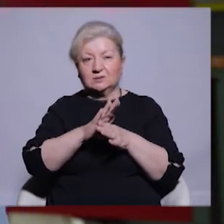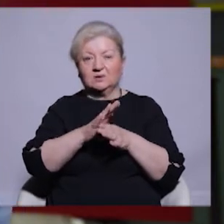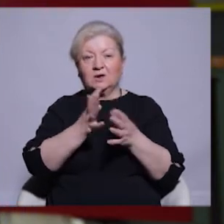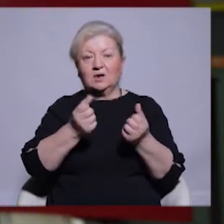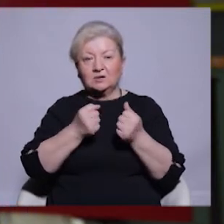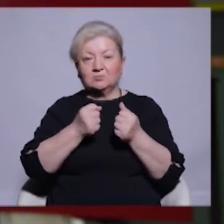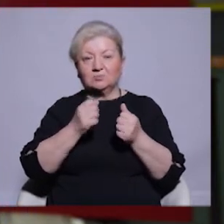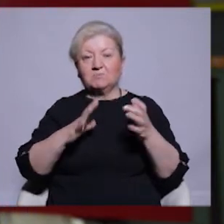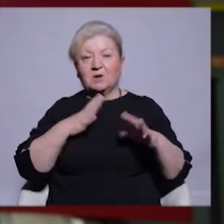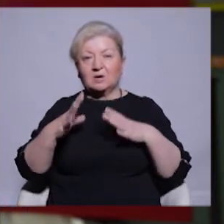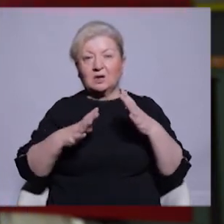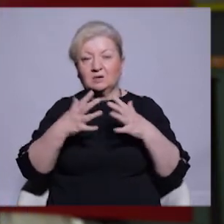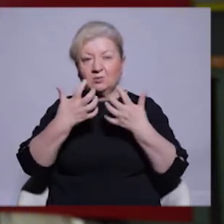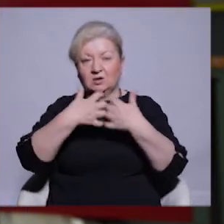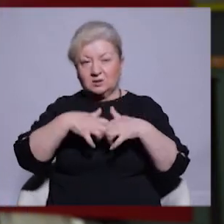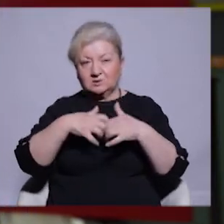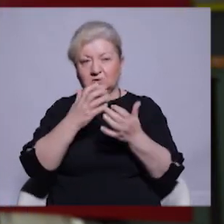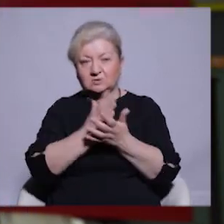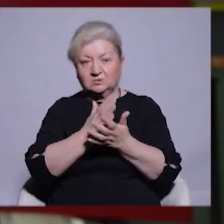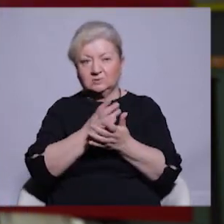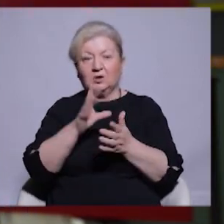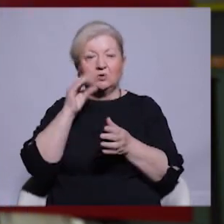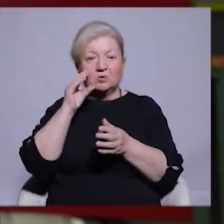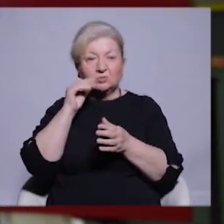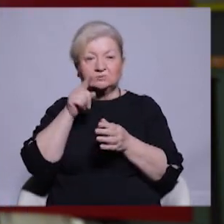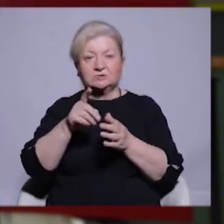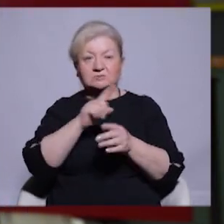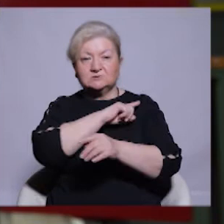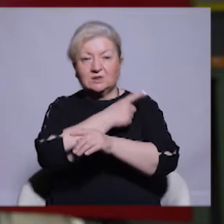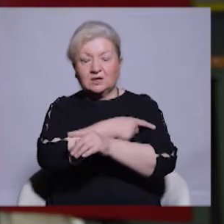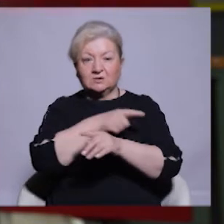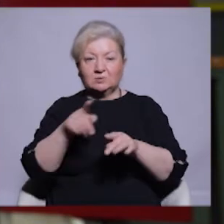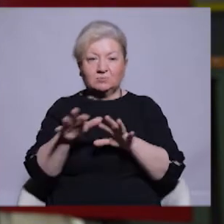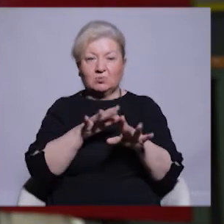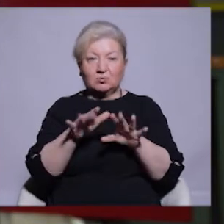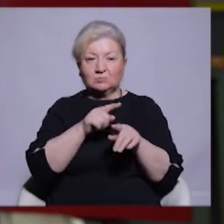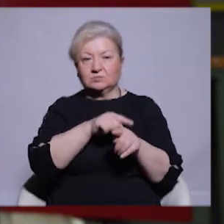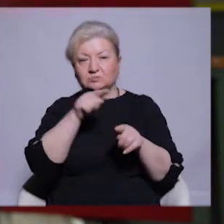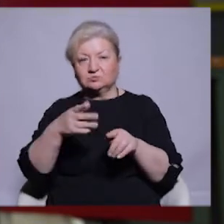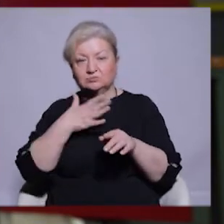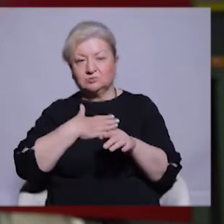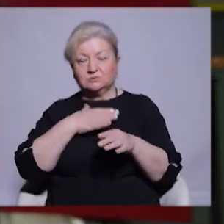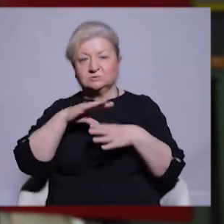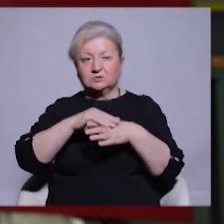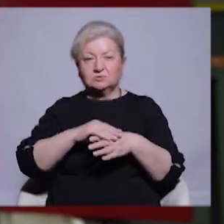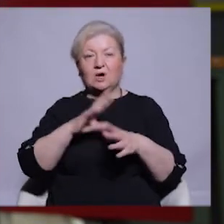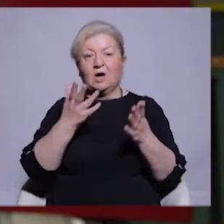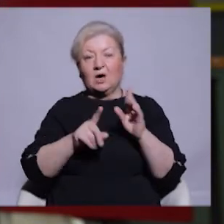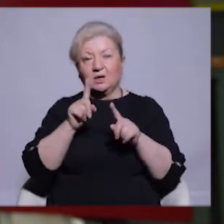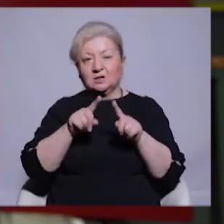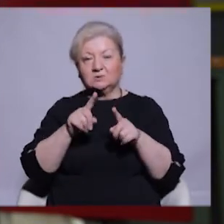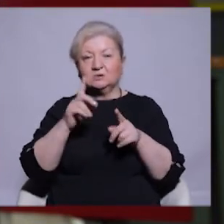ენერგია ინახება მაშინ, როდესაც ძალები, რომელიც მოქმედებს ჩვენ სხეულზე ან რამოდენიმე